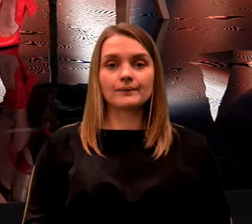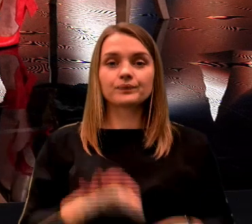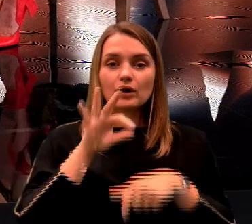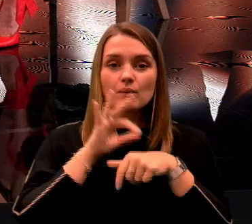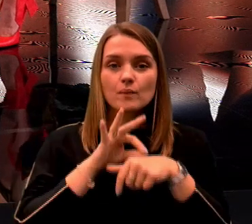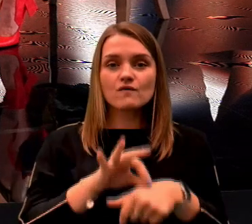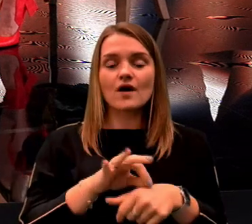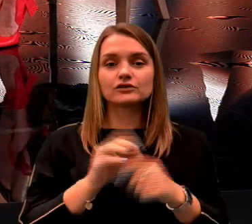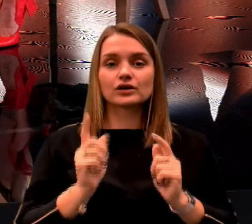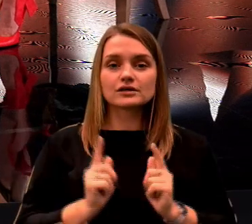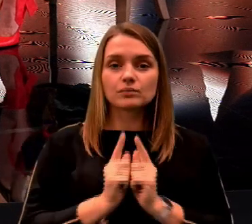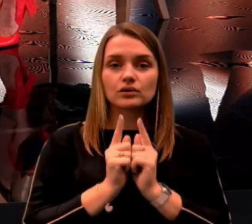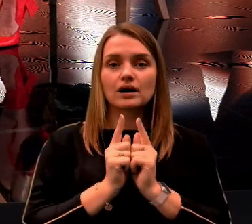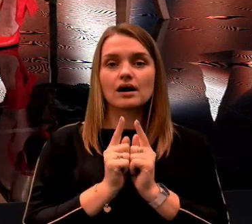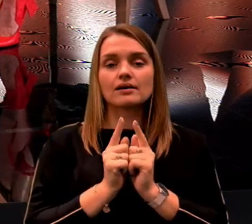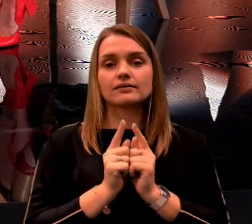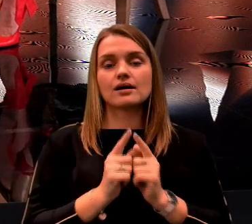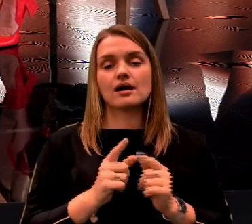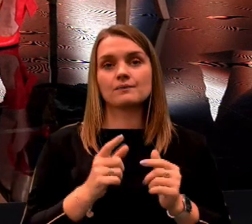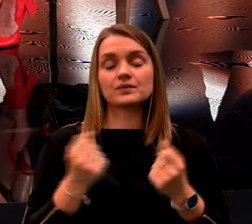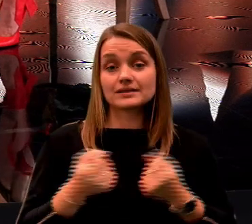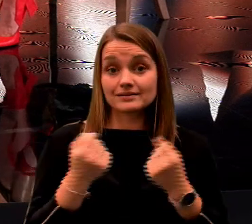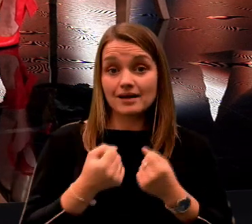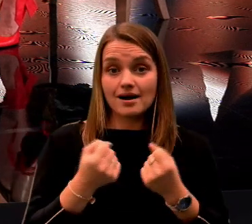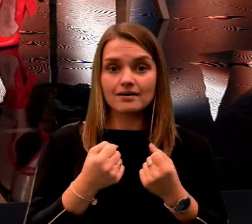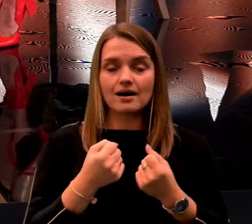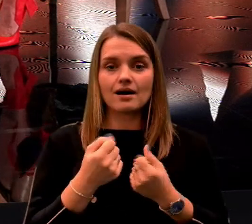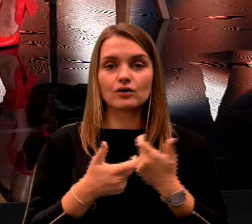takie spotkania albo stara się inicjować